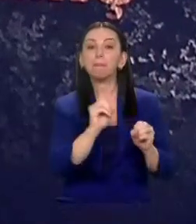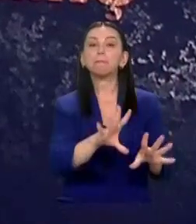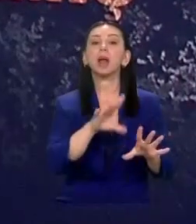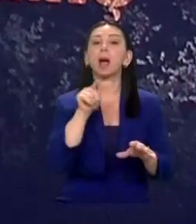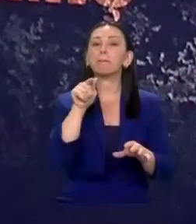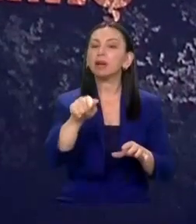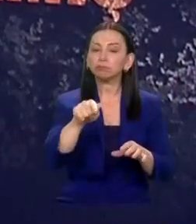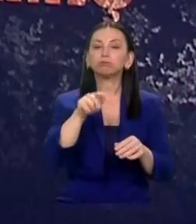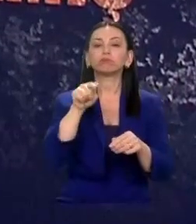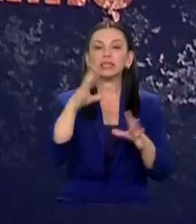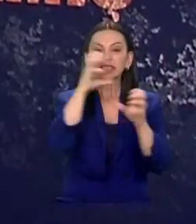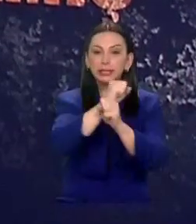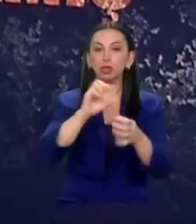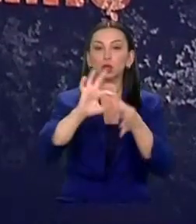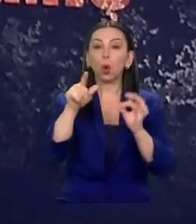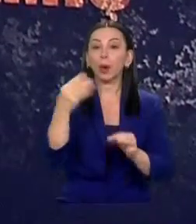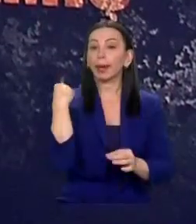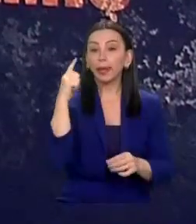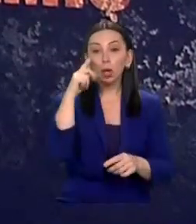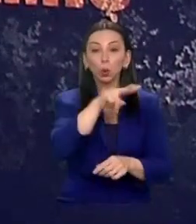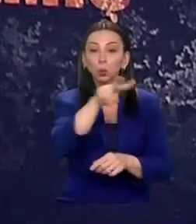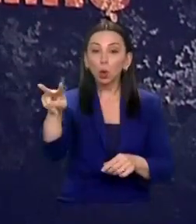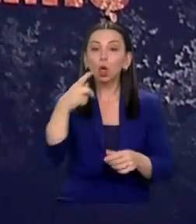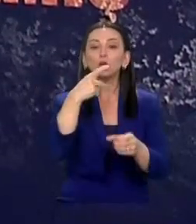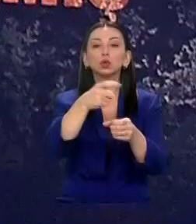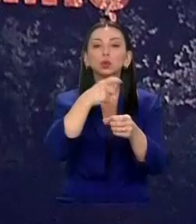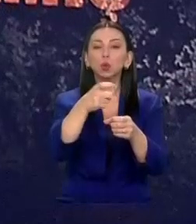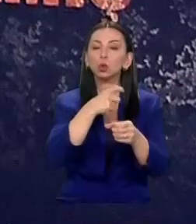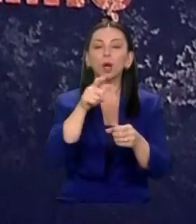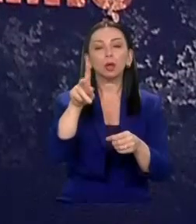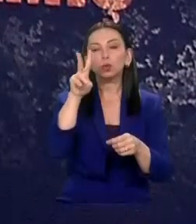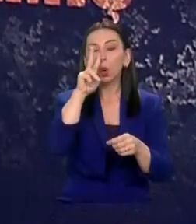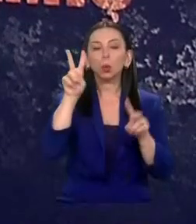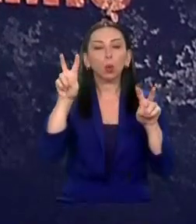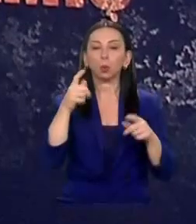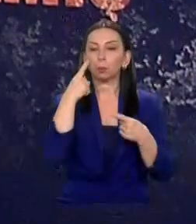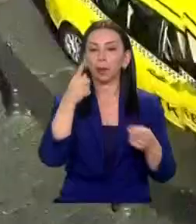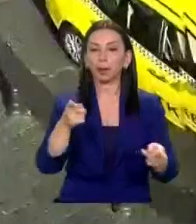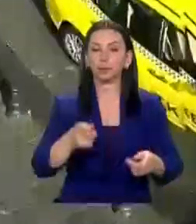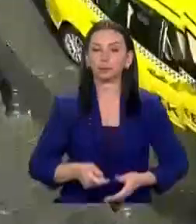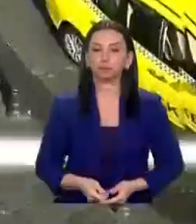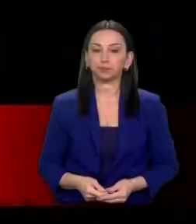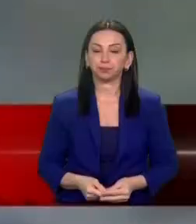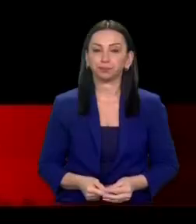da çözüldü. Şimdi gelin hem o yeni görüntülere hem de soruşturmada son duruma birlikte bakalım.